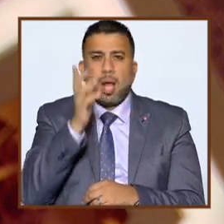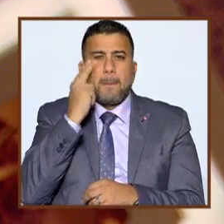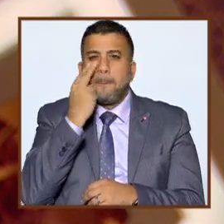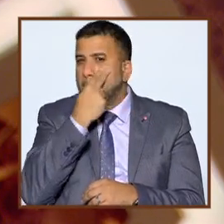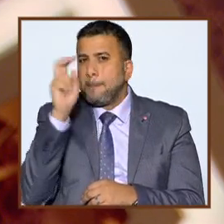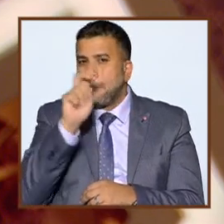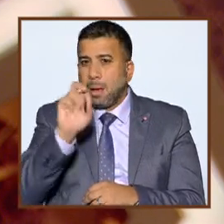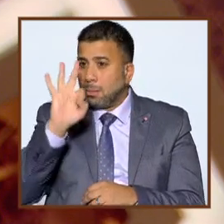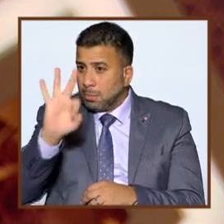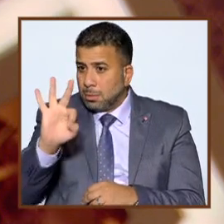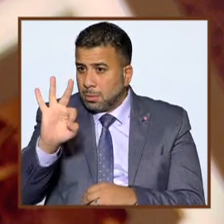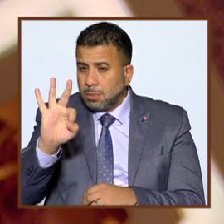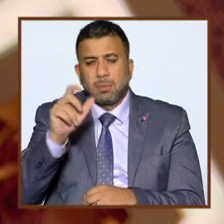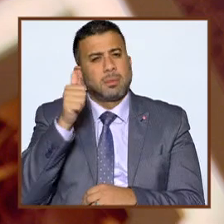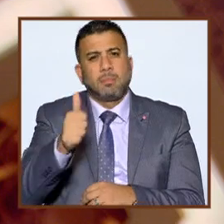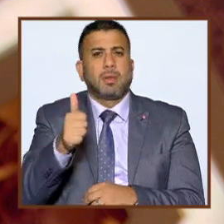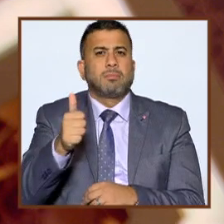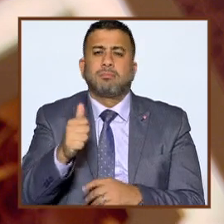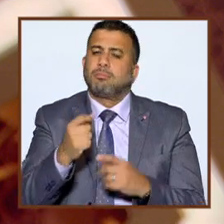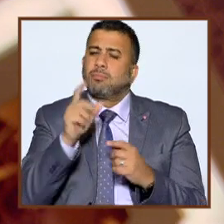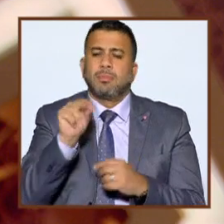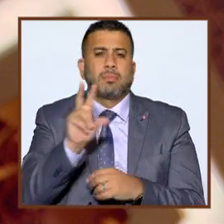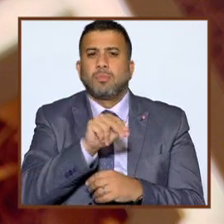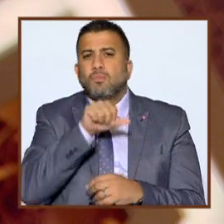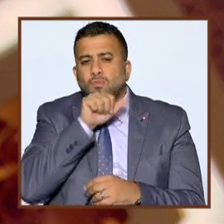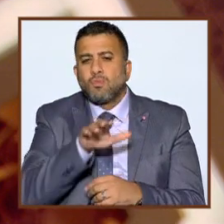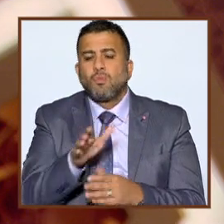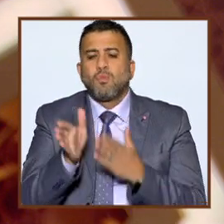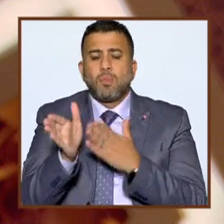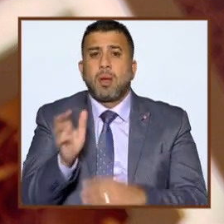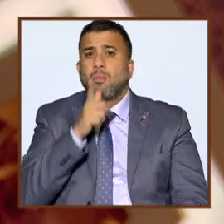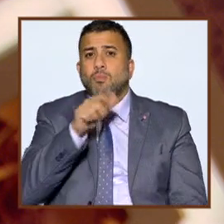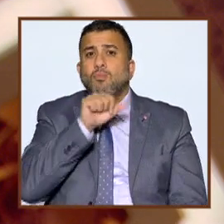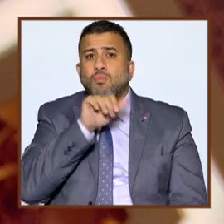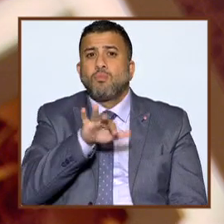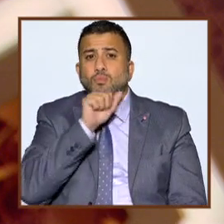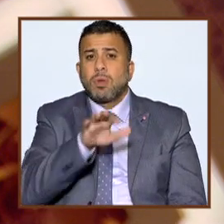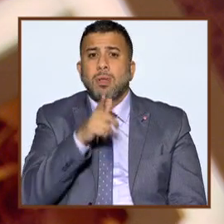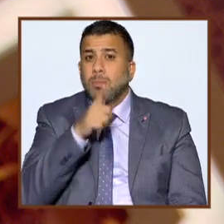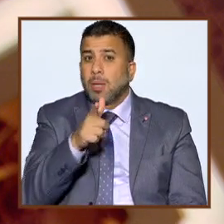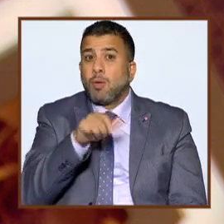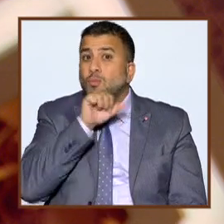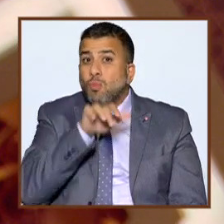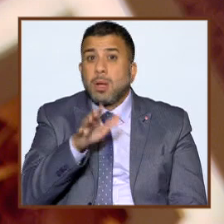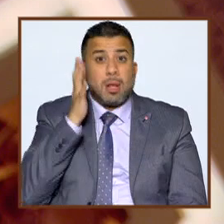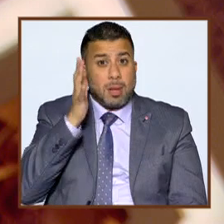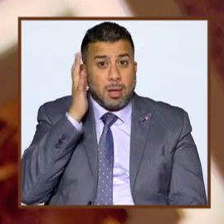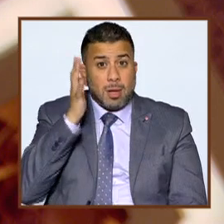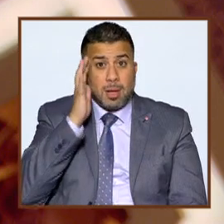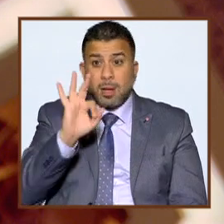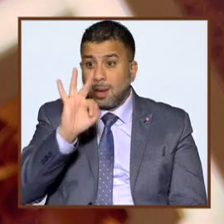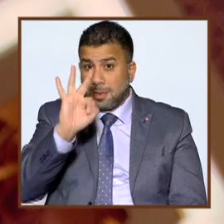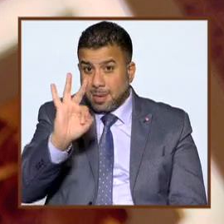العشاء ركعتين، هذا هو سنة النبي عليه الصلاة والسلام، لكن النبي عليه الصلاة والسلام ما كان يصلي